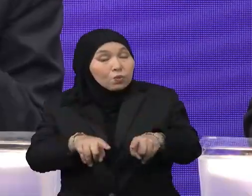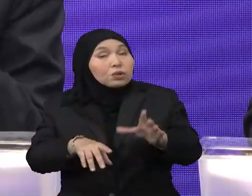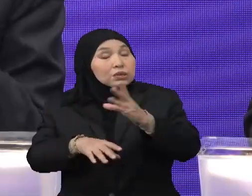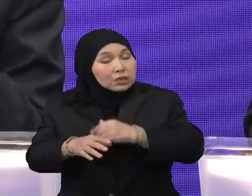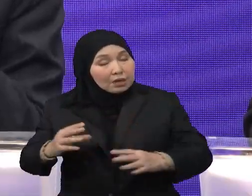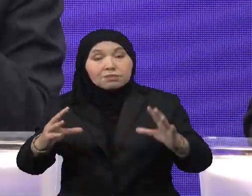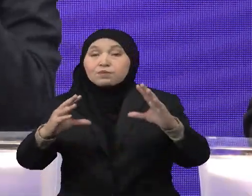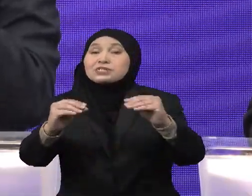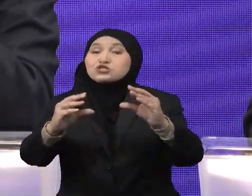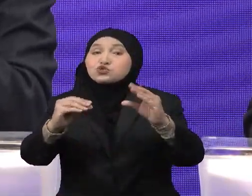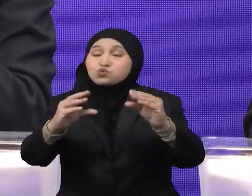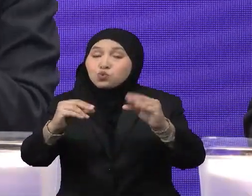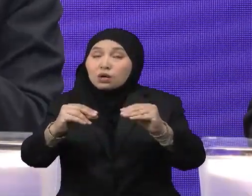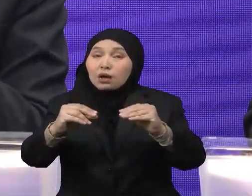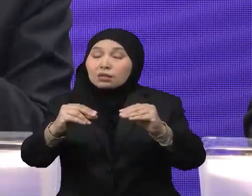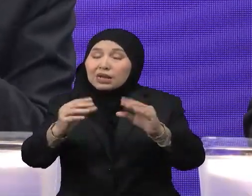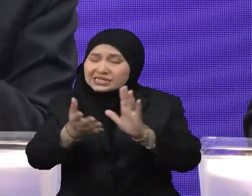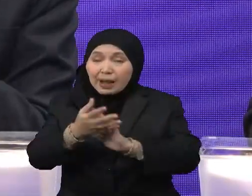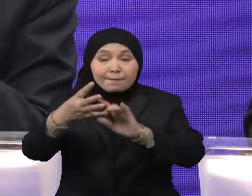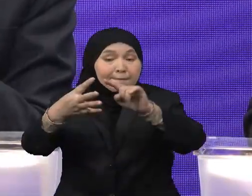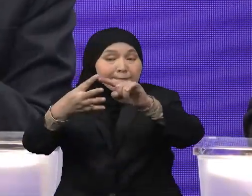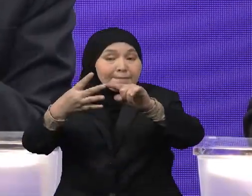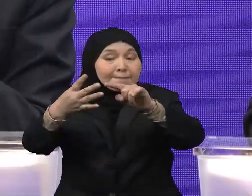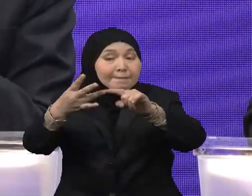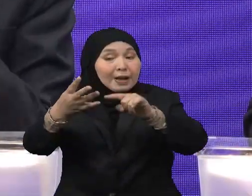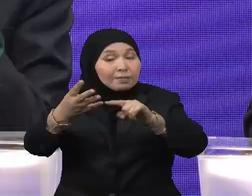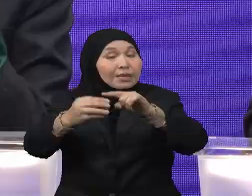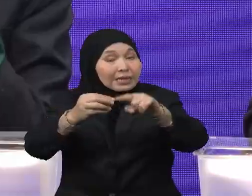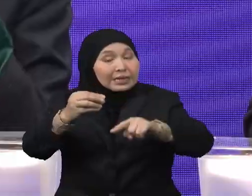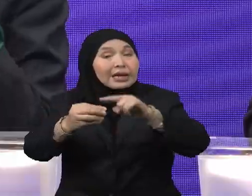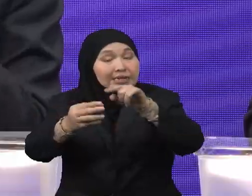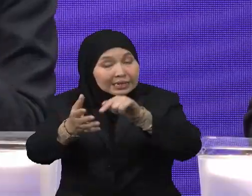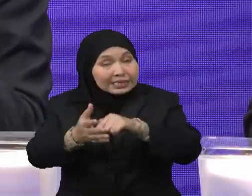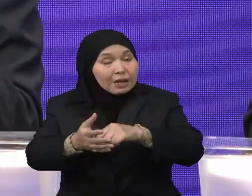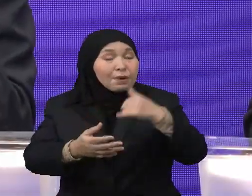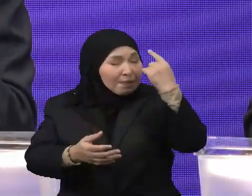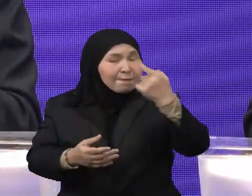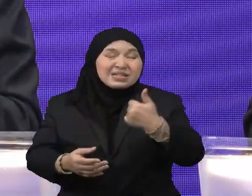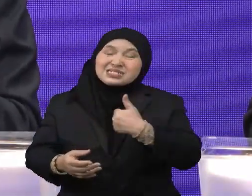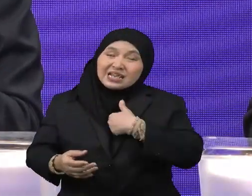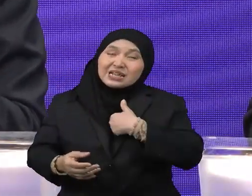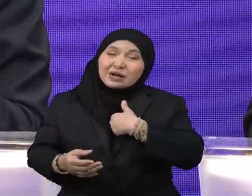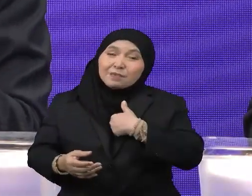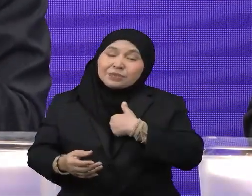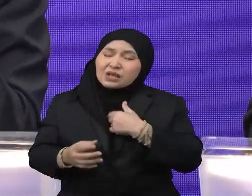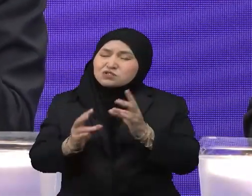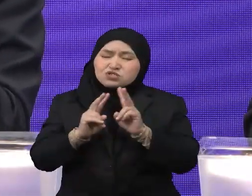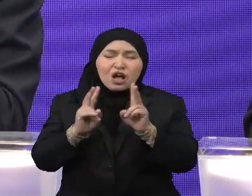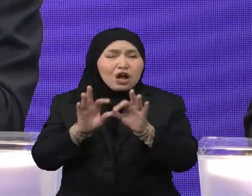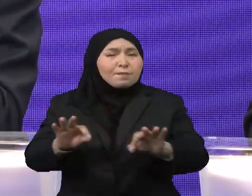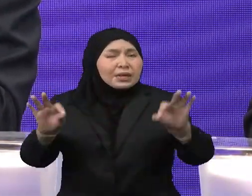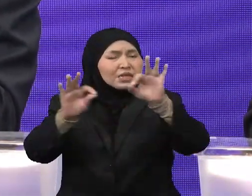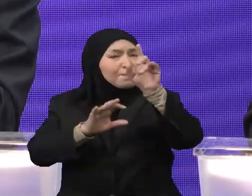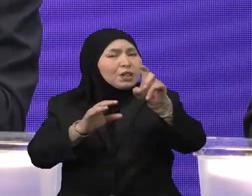bermusyawarah jadi empat hari ini jadi kalau kita lihat pemahaman saya lah penelitian saya sangat penting yang